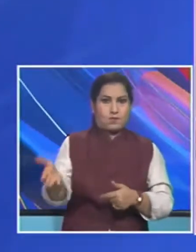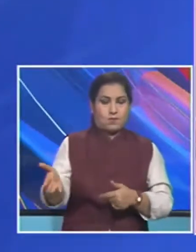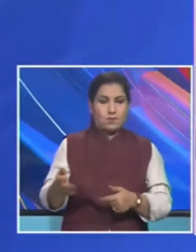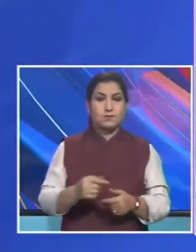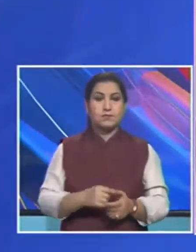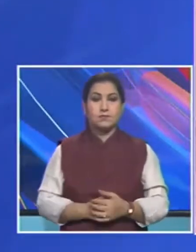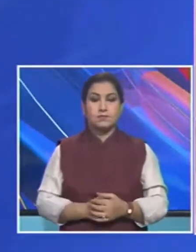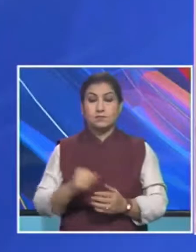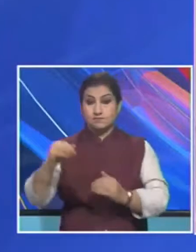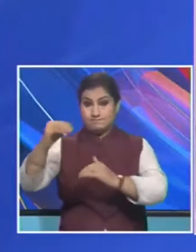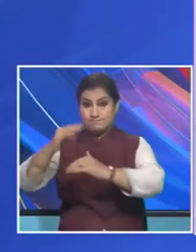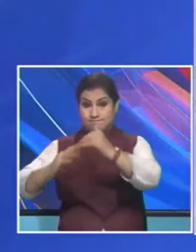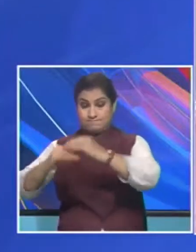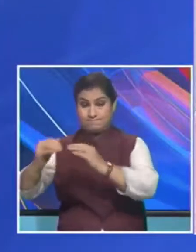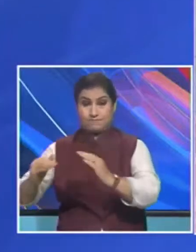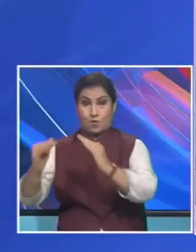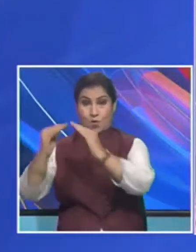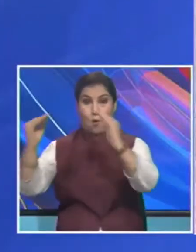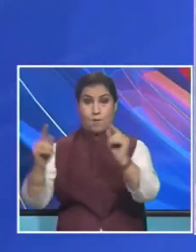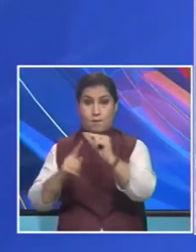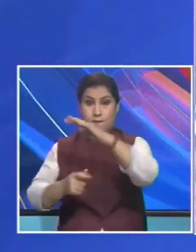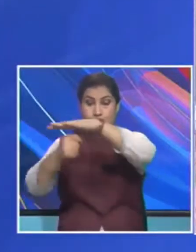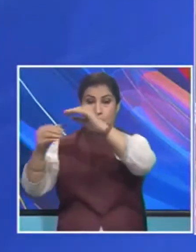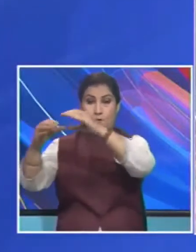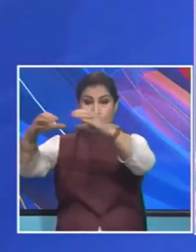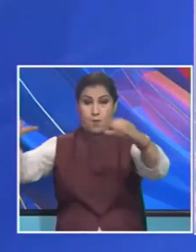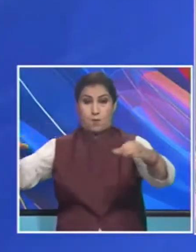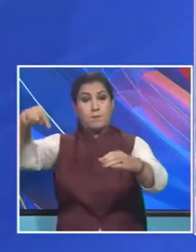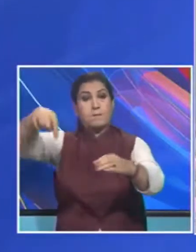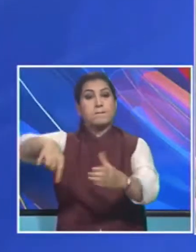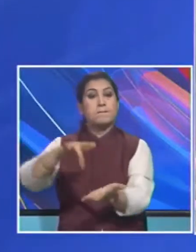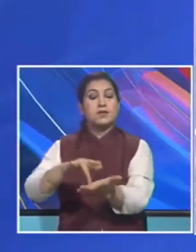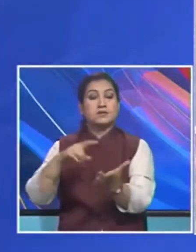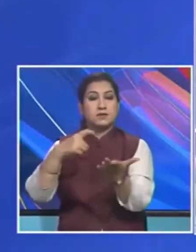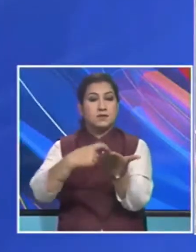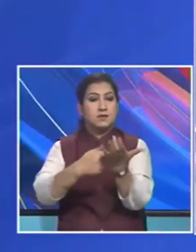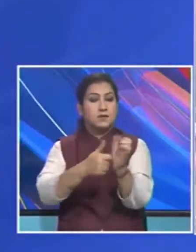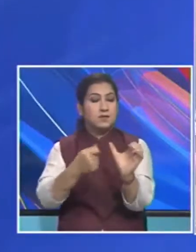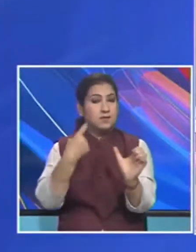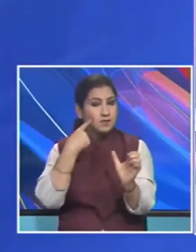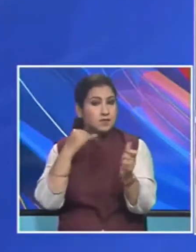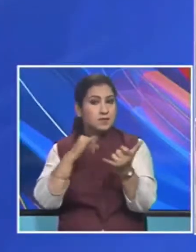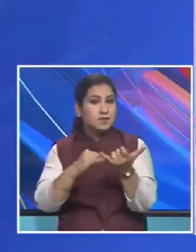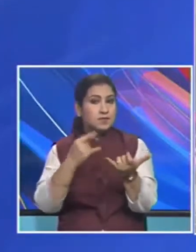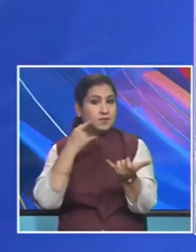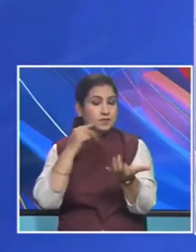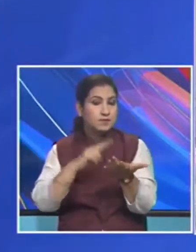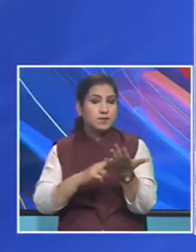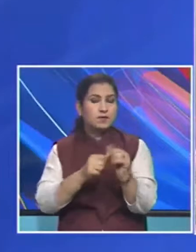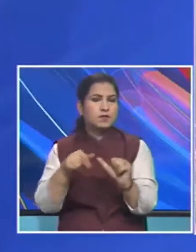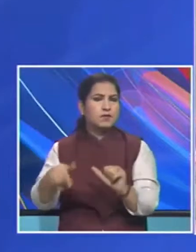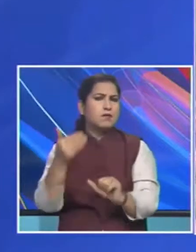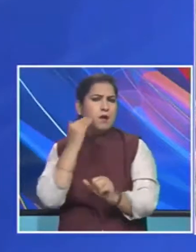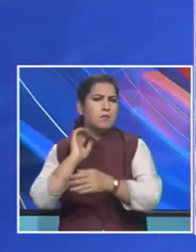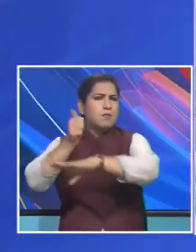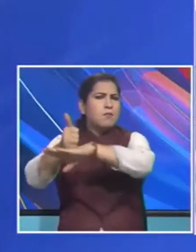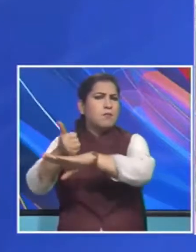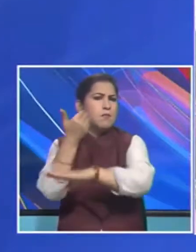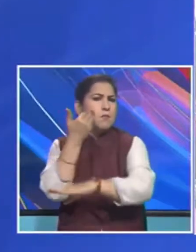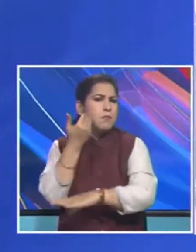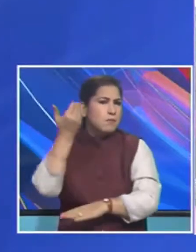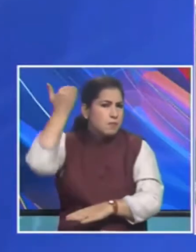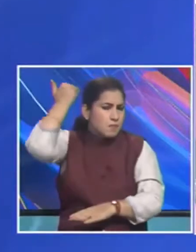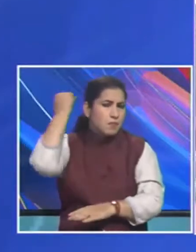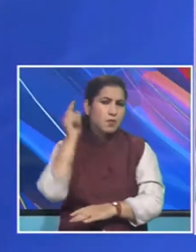रायसीना पहाड़ी पर बना विशाल और भव्य राष्ट्रपति भवन, जिसकी नींव सन 1911 में रखी गई थी और इसी